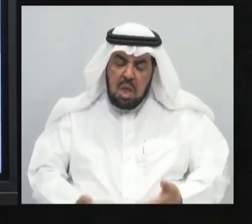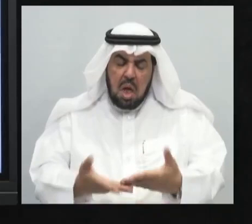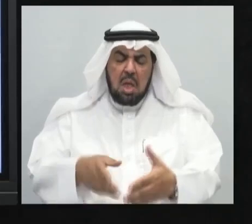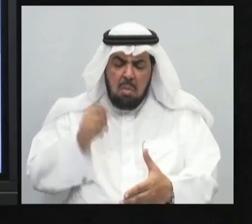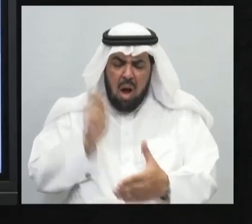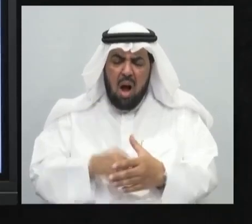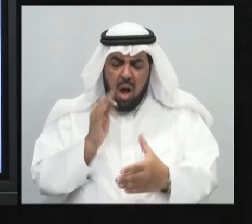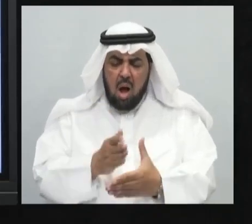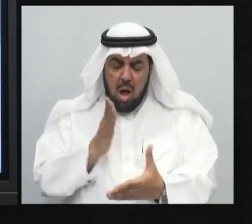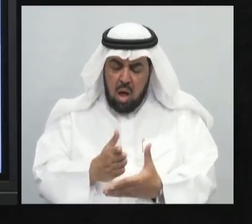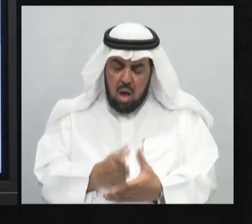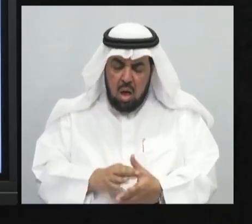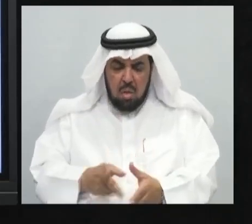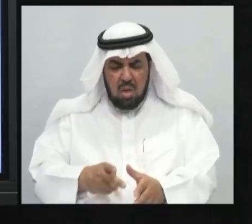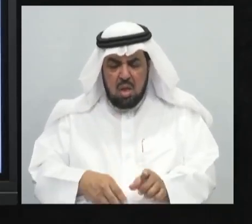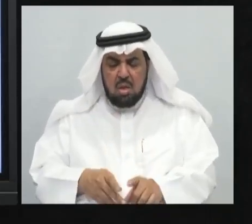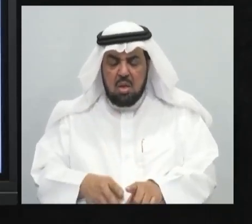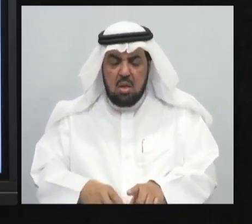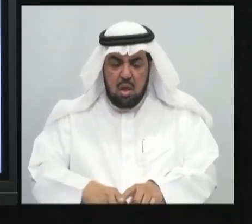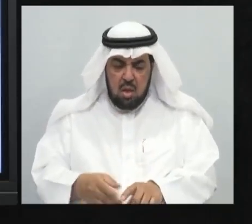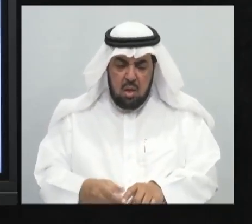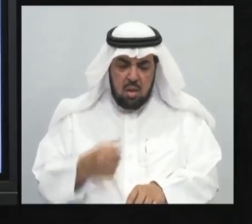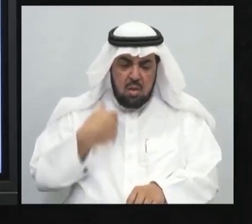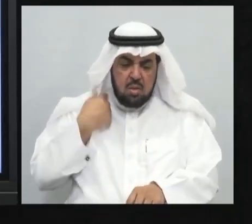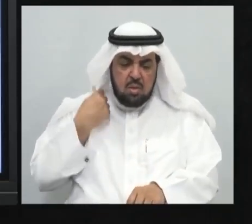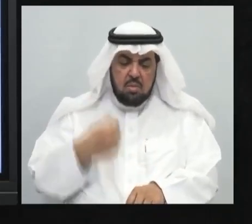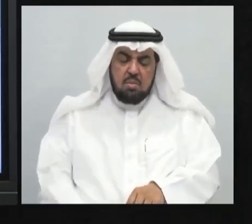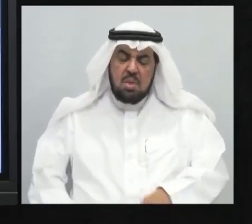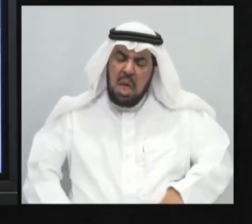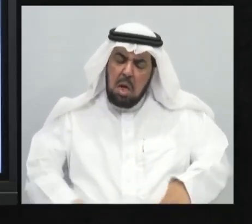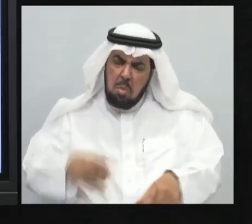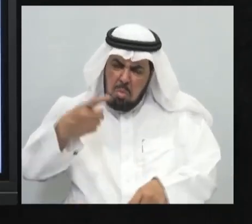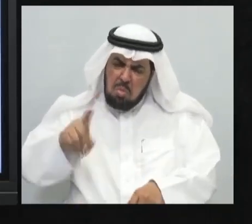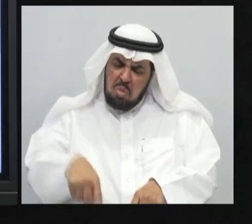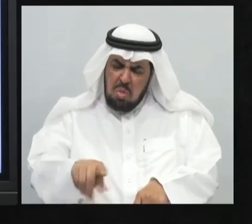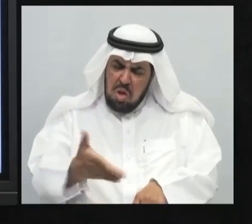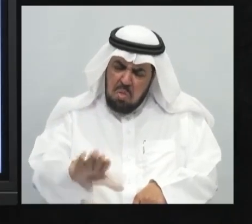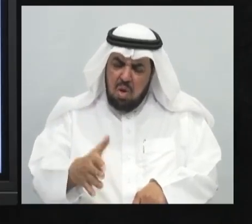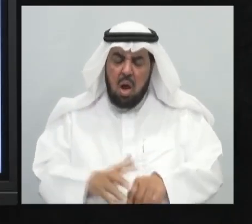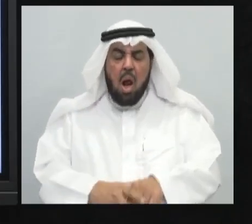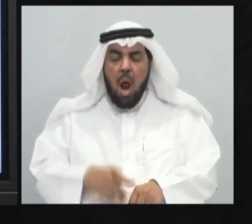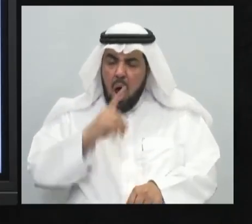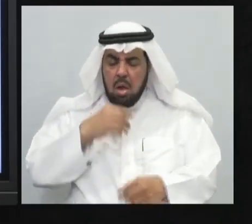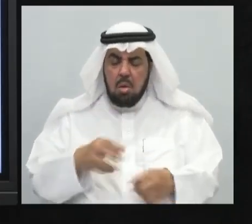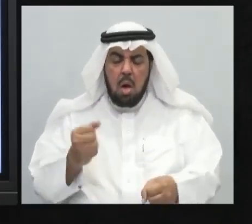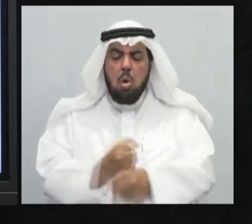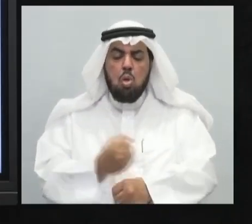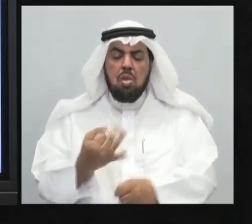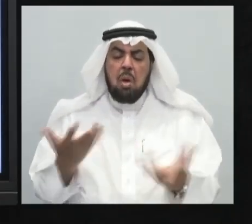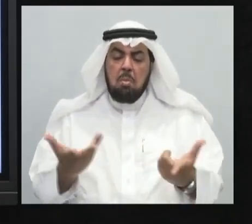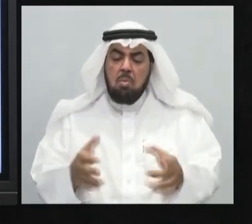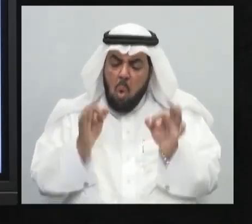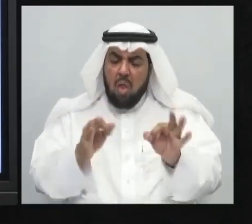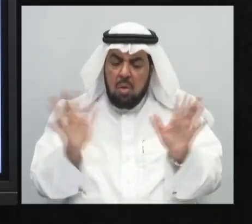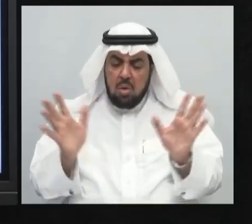حقائق غير متحيزه ما معنى غير متحيزه لا تقبل الاراء مثل عدد الموظفين في الشركه هل